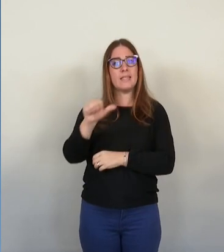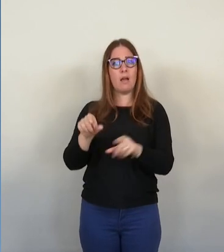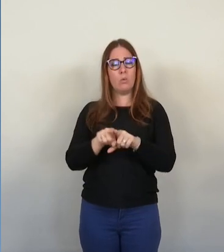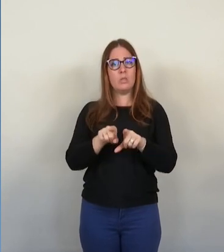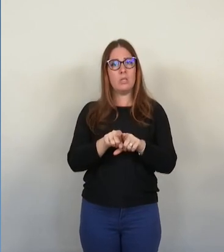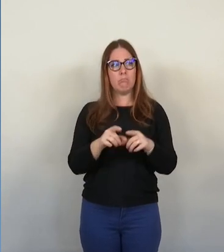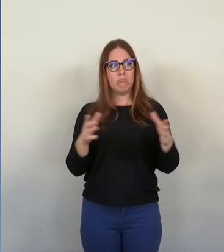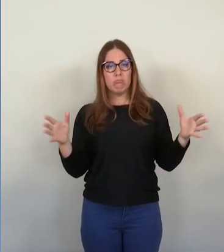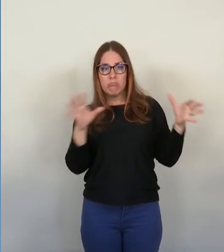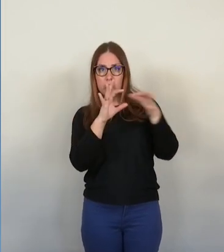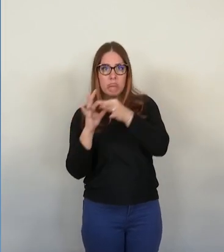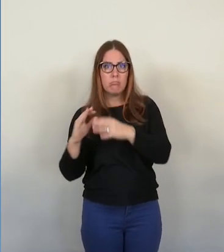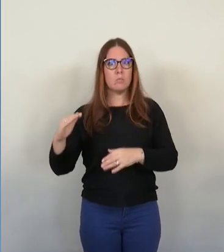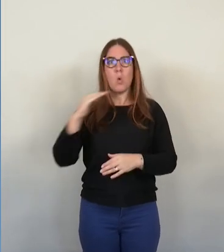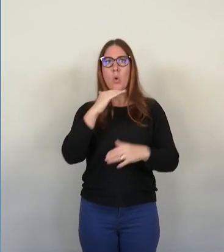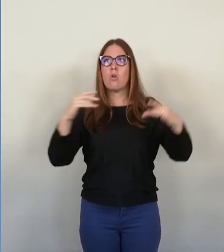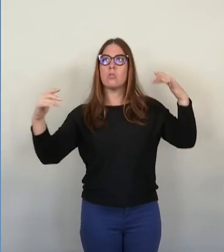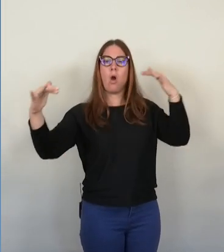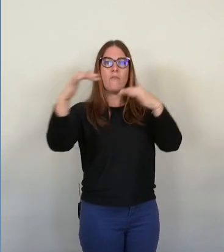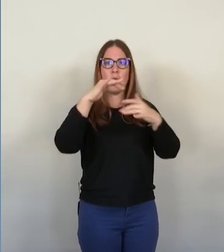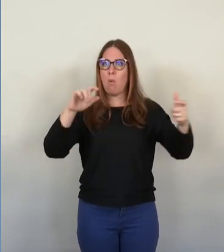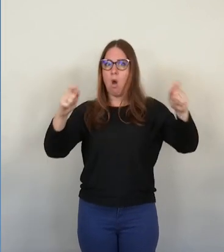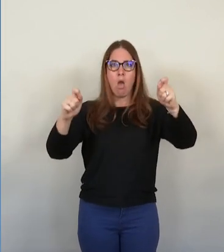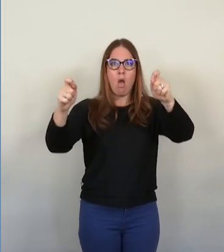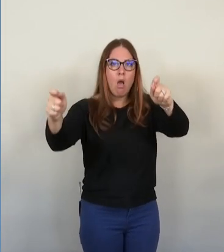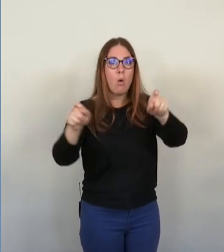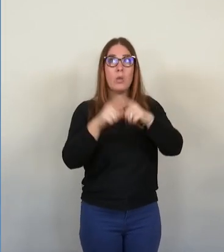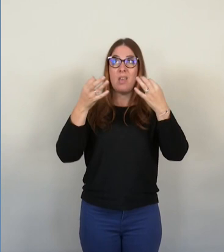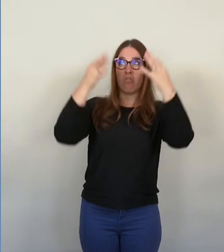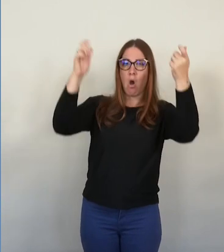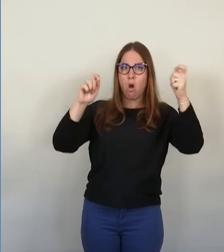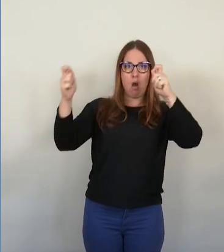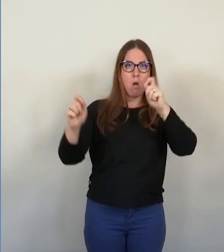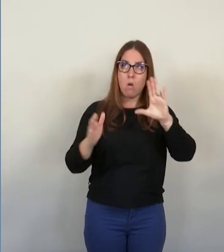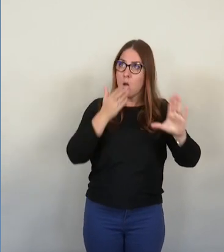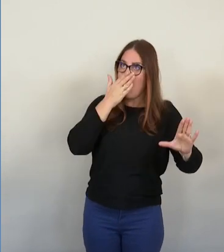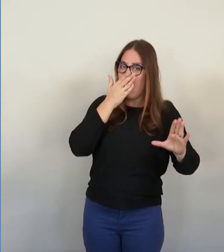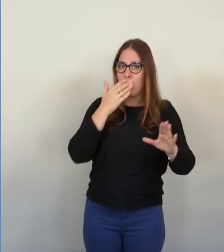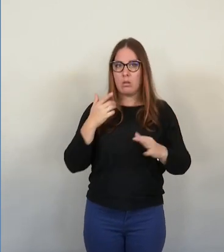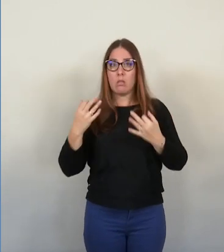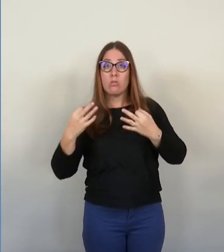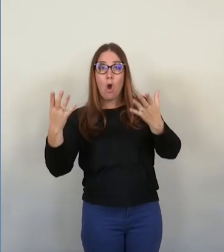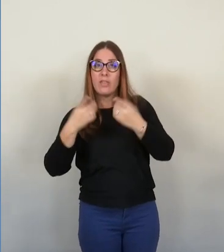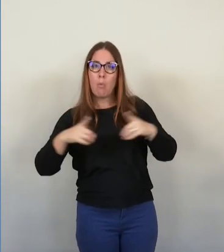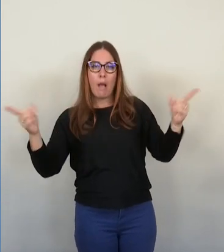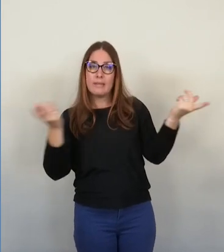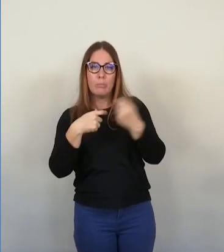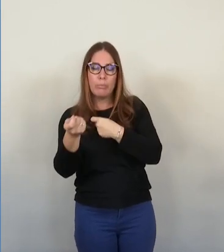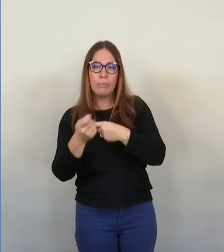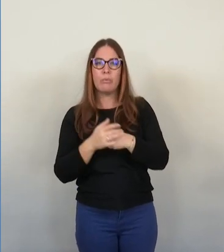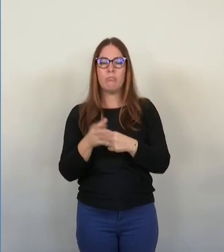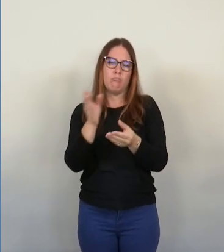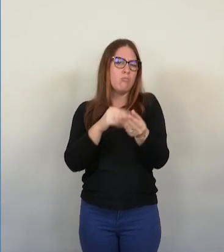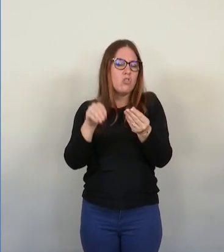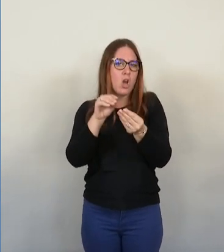l'alimentation l'urgence environnementale et en premier lieu l'urgence climatique peut paraître incompatible avec le temps de la démocratie j'y rajouterai